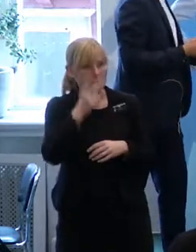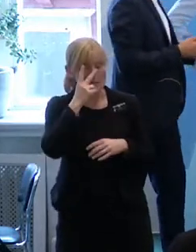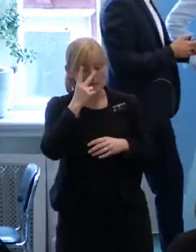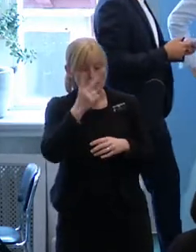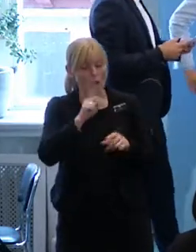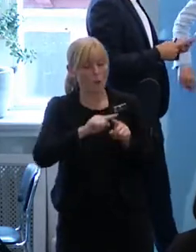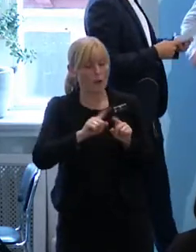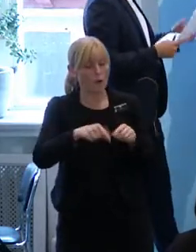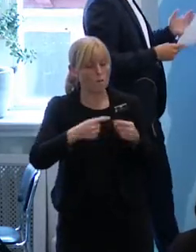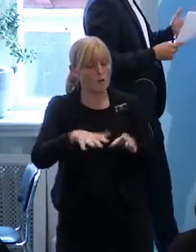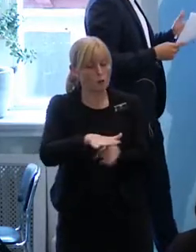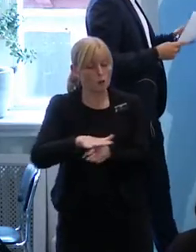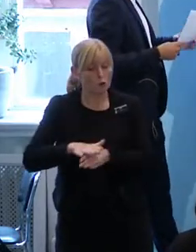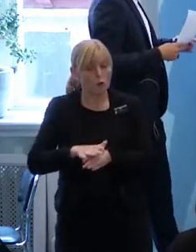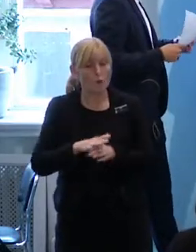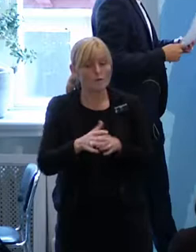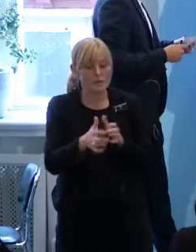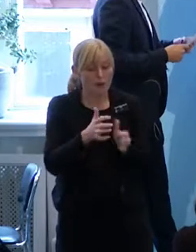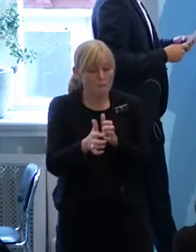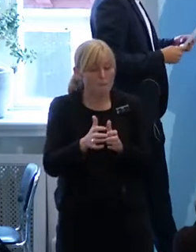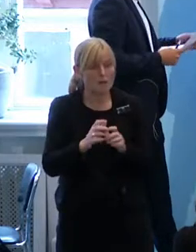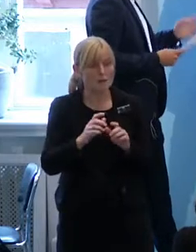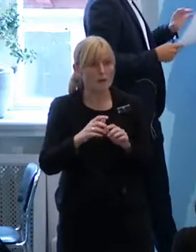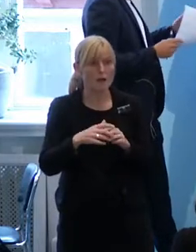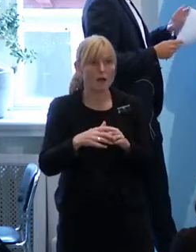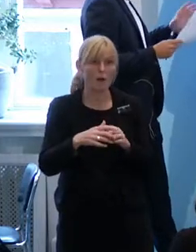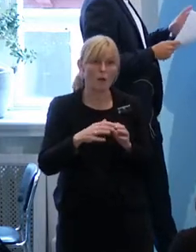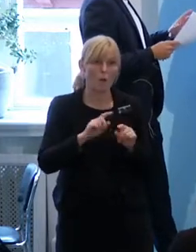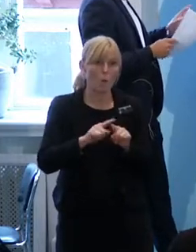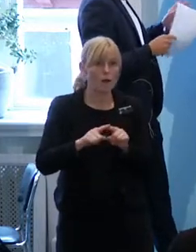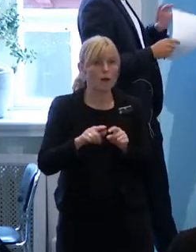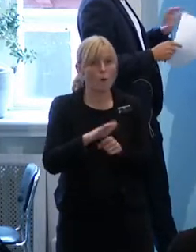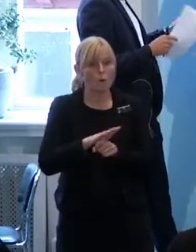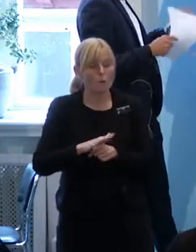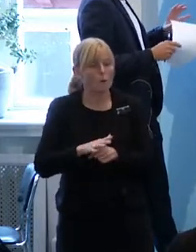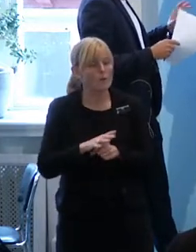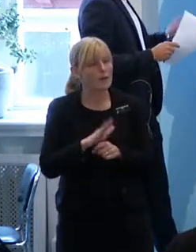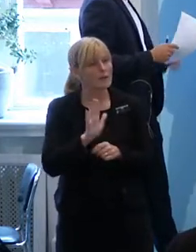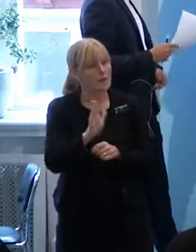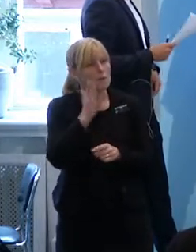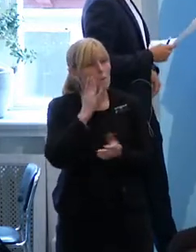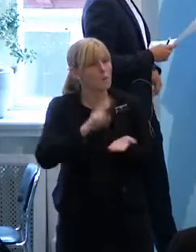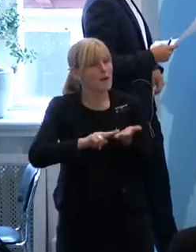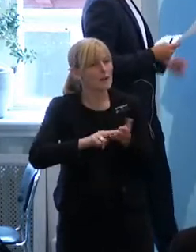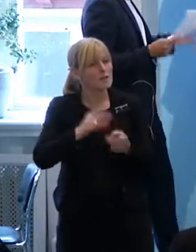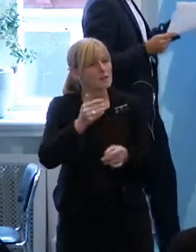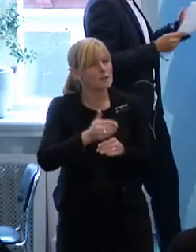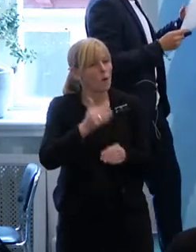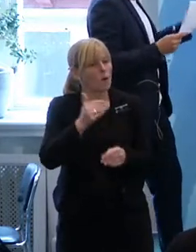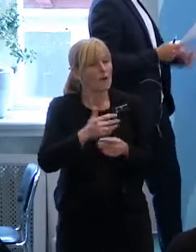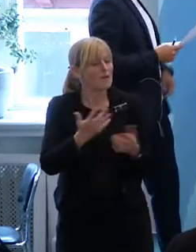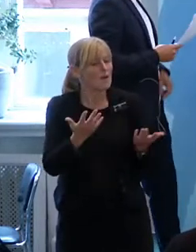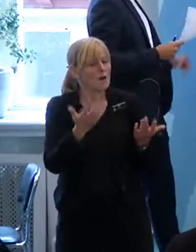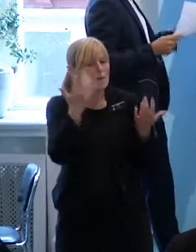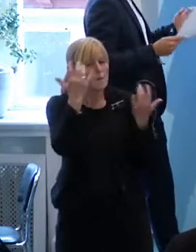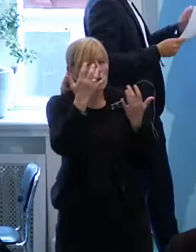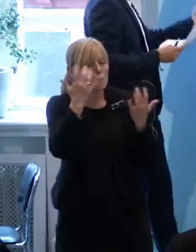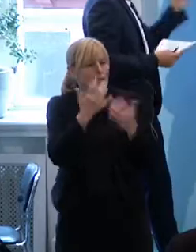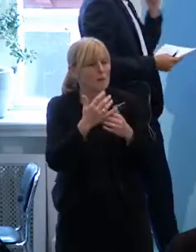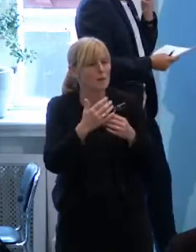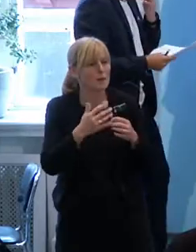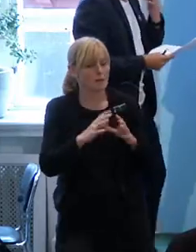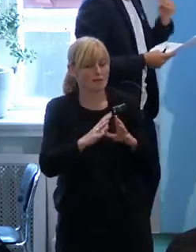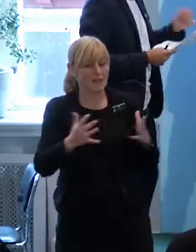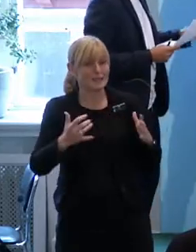konfliktytor, vi ser kompromissa med många viktiga saker. Vad är Boverkets roll, vad ser ni för problem med att